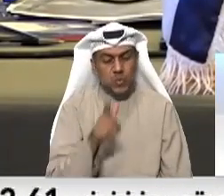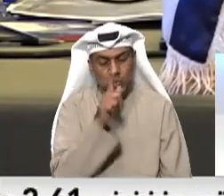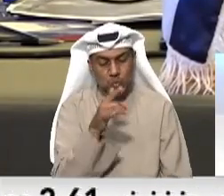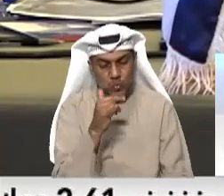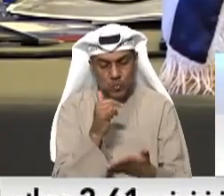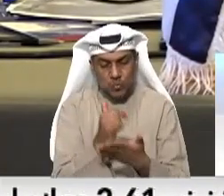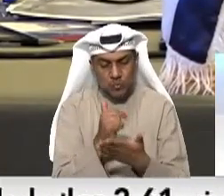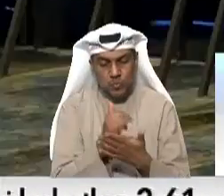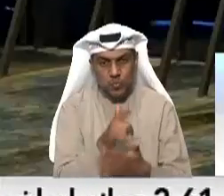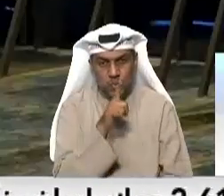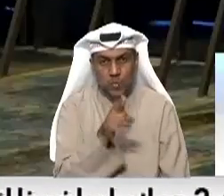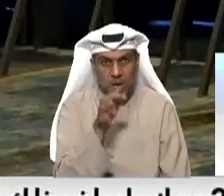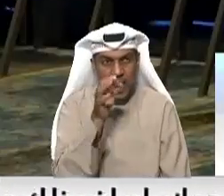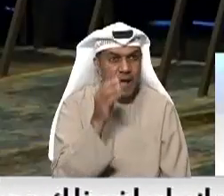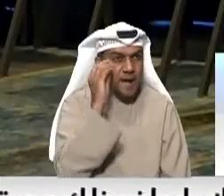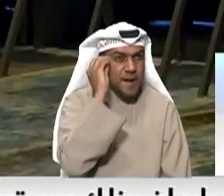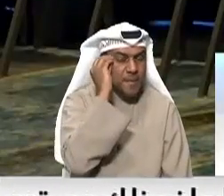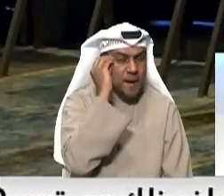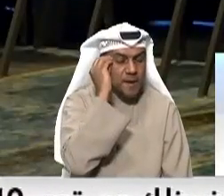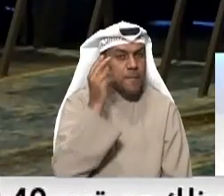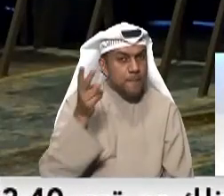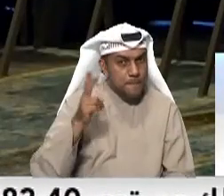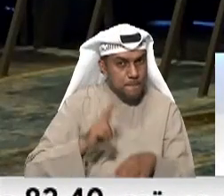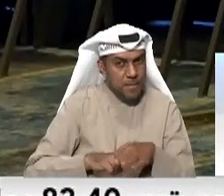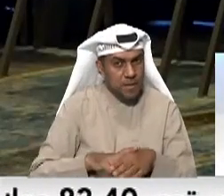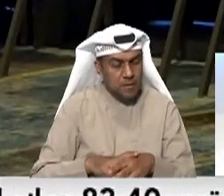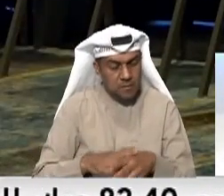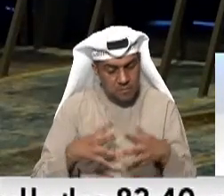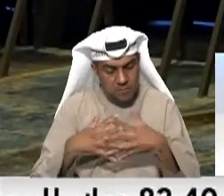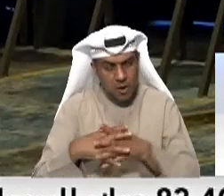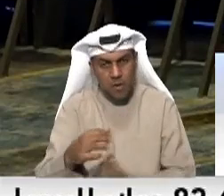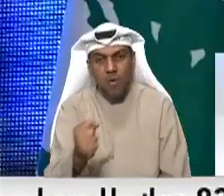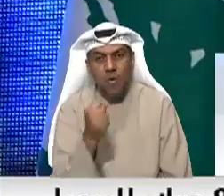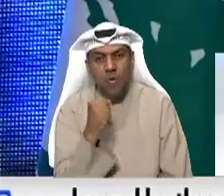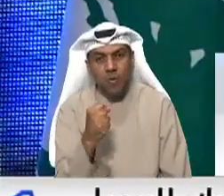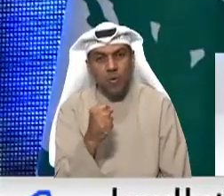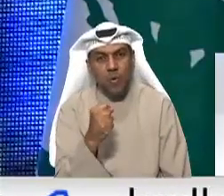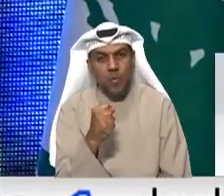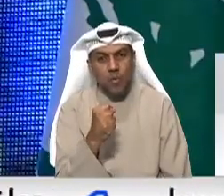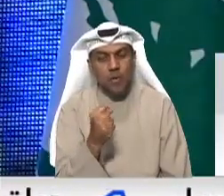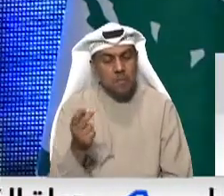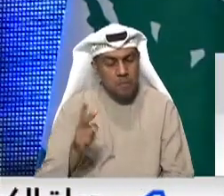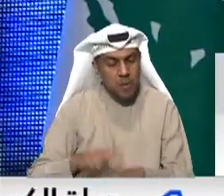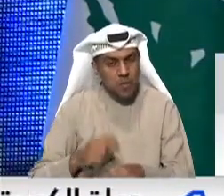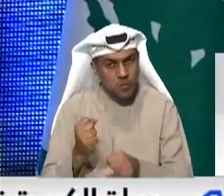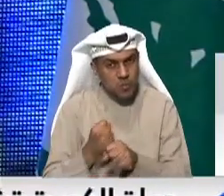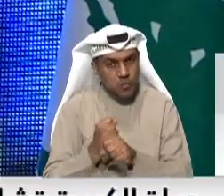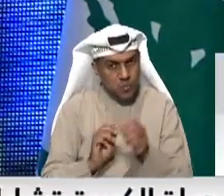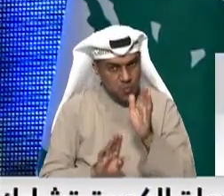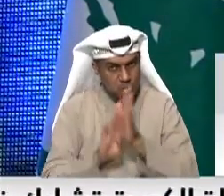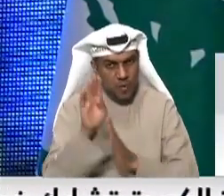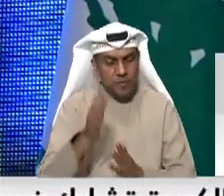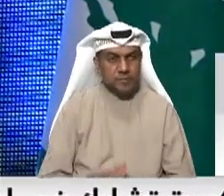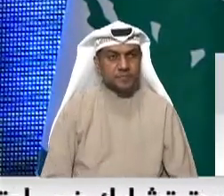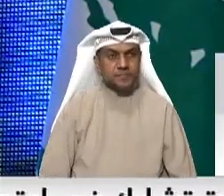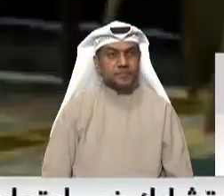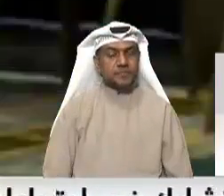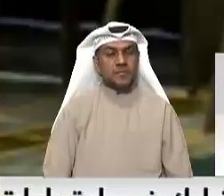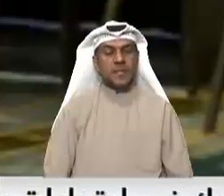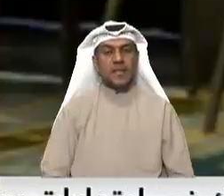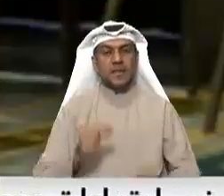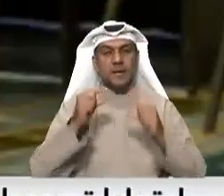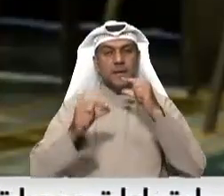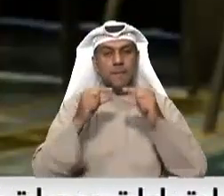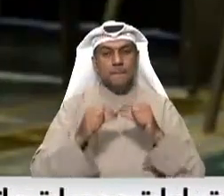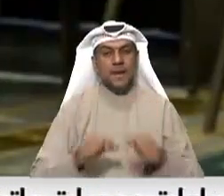أحد أهم ركائز الخطة هي إعادة الثقة بالمصارف وتفعيل دورها واستمرارية عملها. من قلب العاصمة